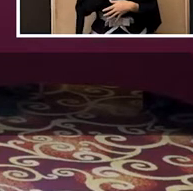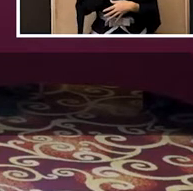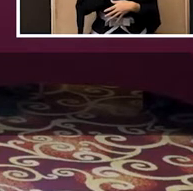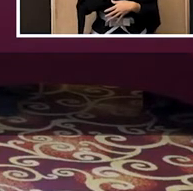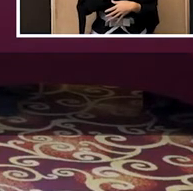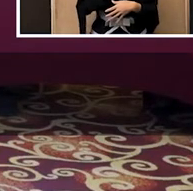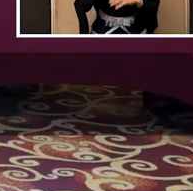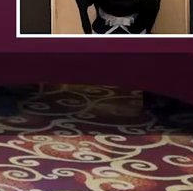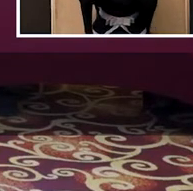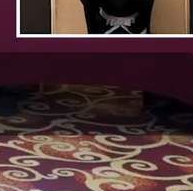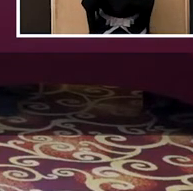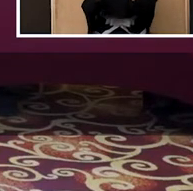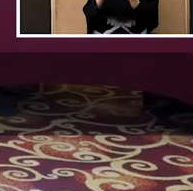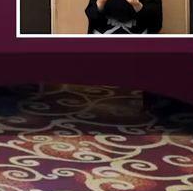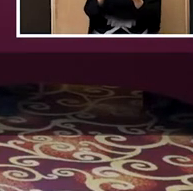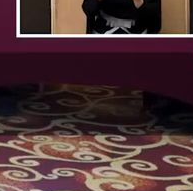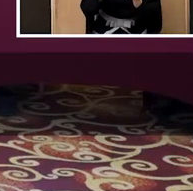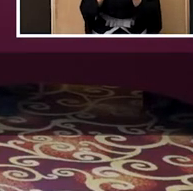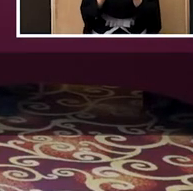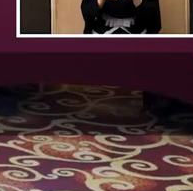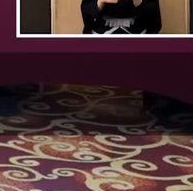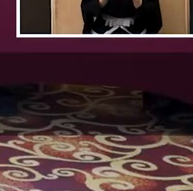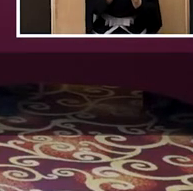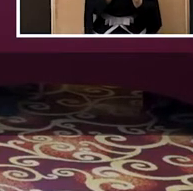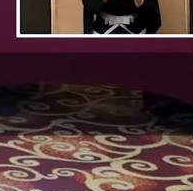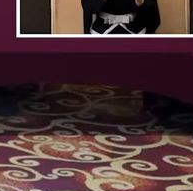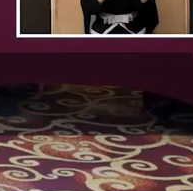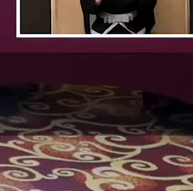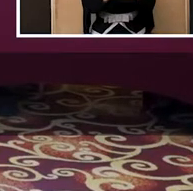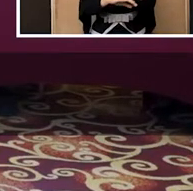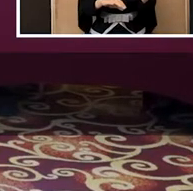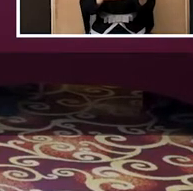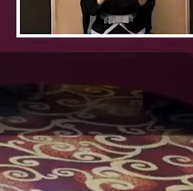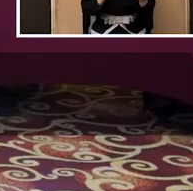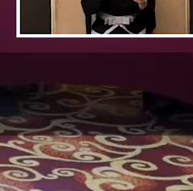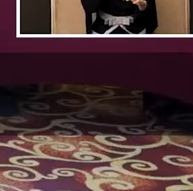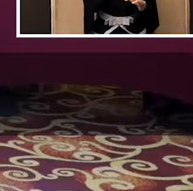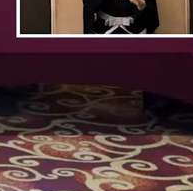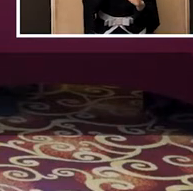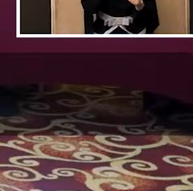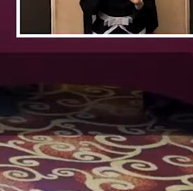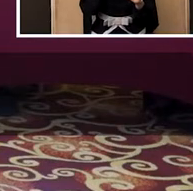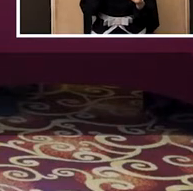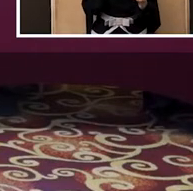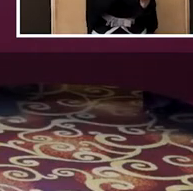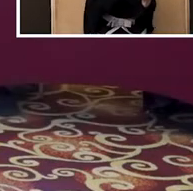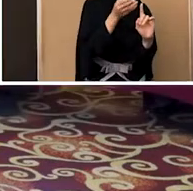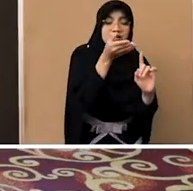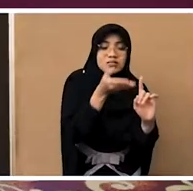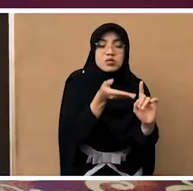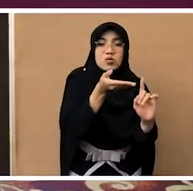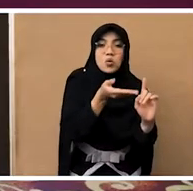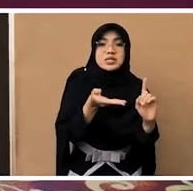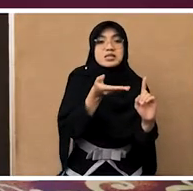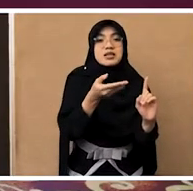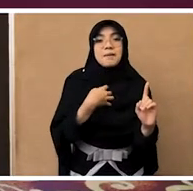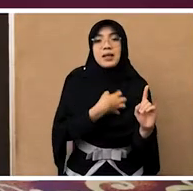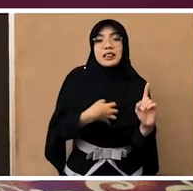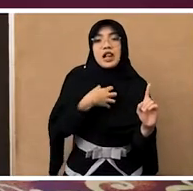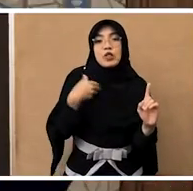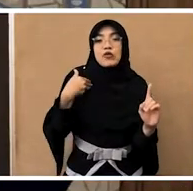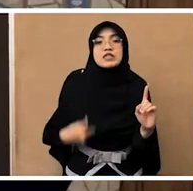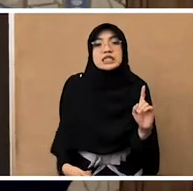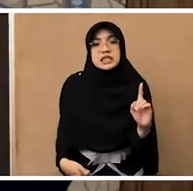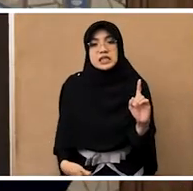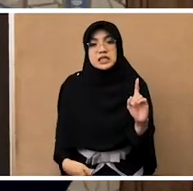rumusan pasal ini adalah ketika dasar pemaaf itu dilekatkan kepada kondisi fisik dan mental seseorang